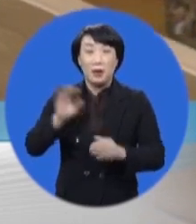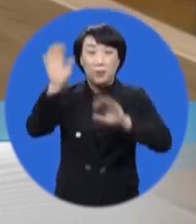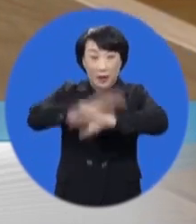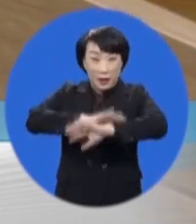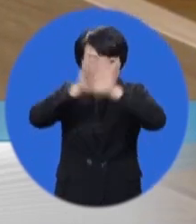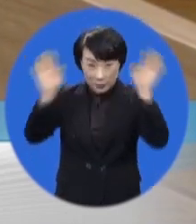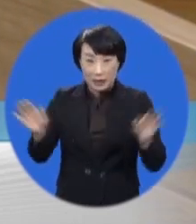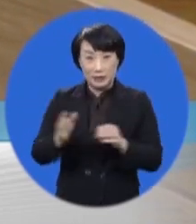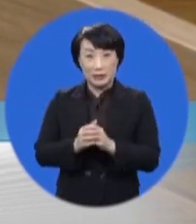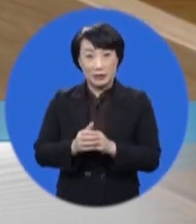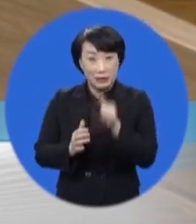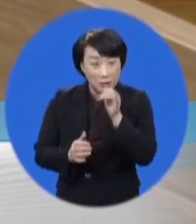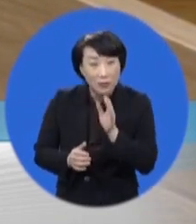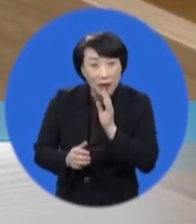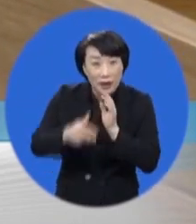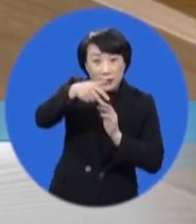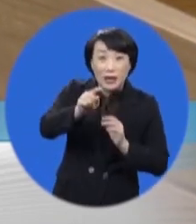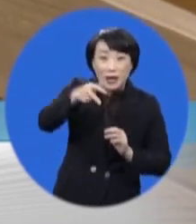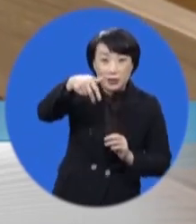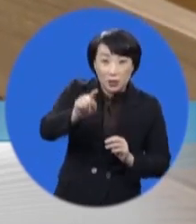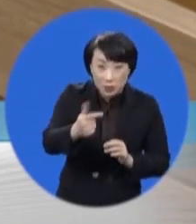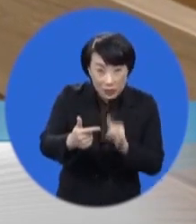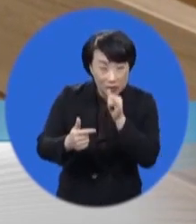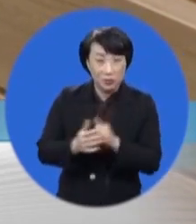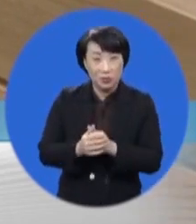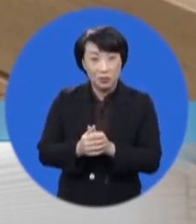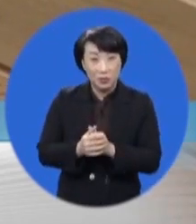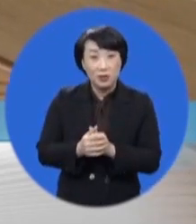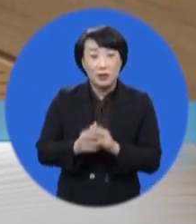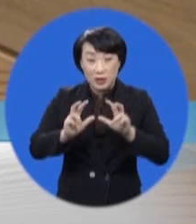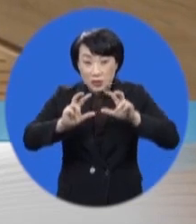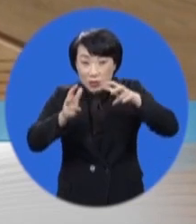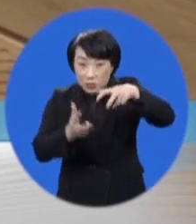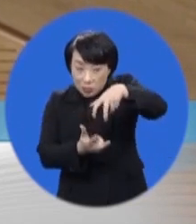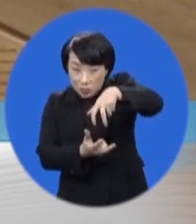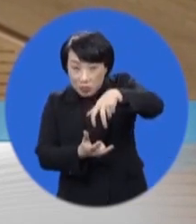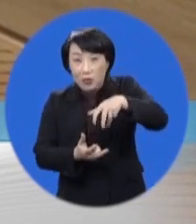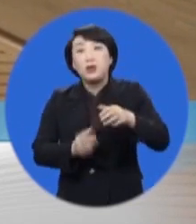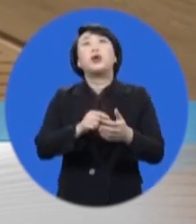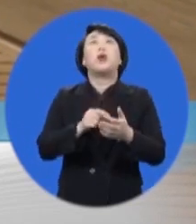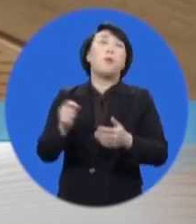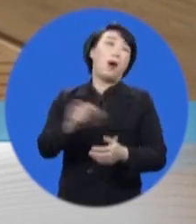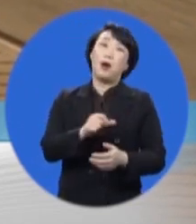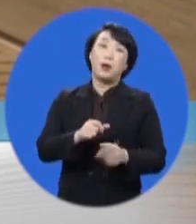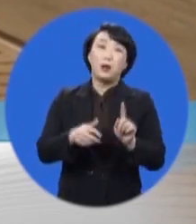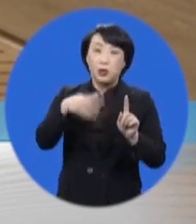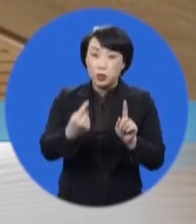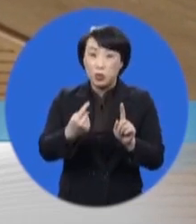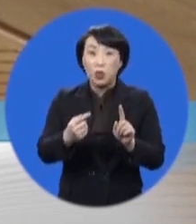밤낮을 주관하기 위해서 자전하게 되는데 이 자전하는 이 지구의 속도가 얼마나 빠르냐,